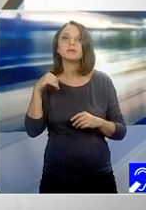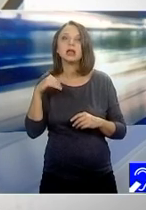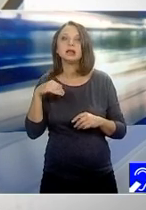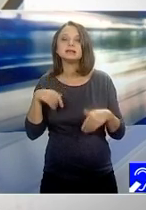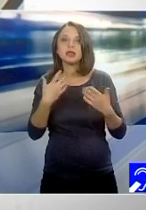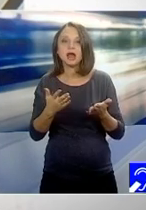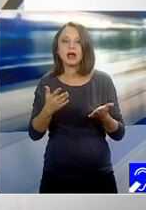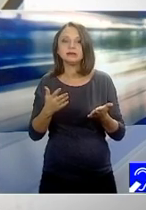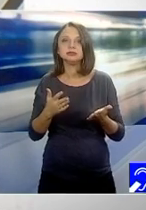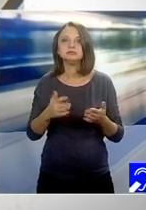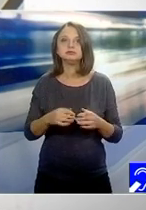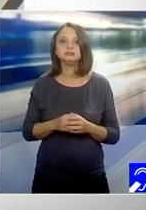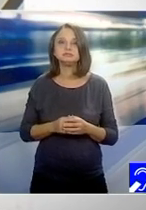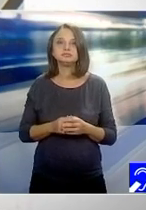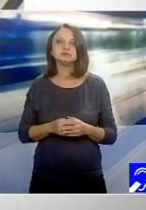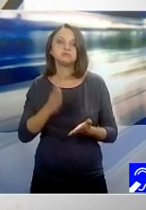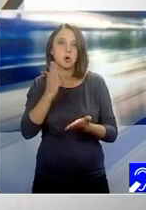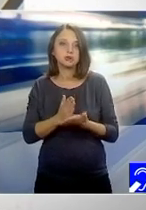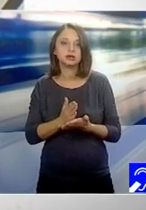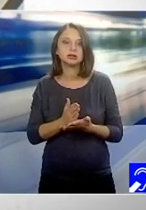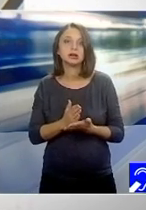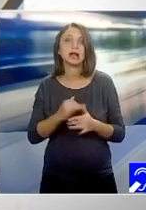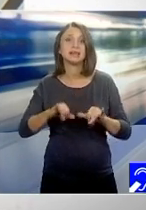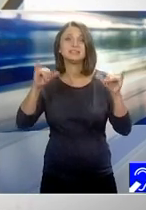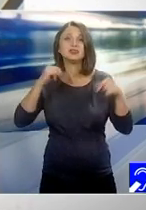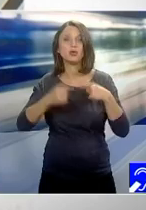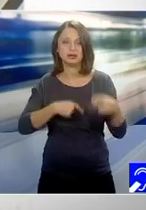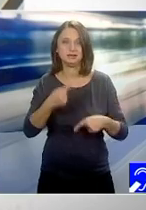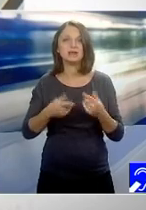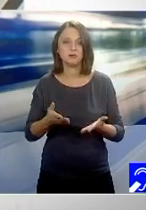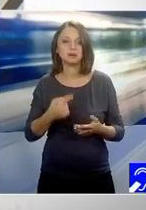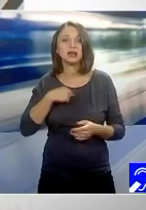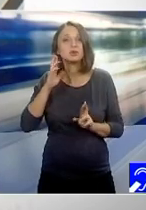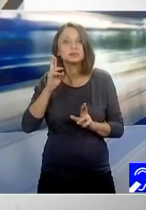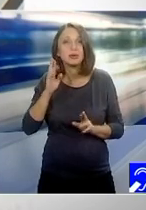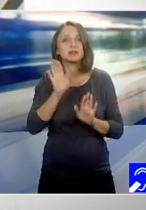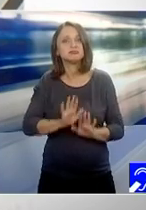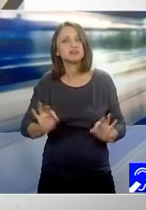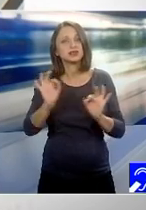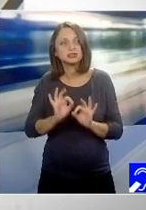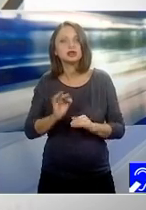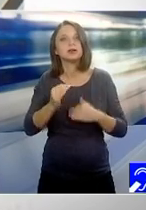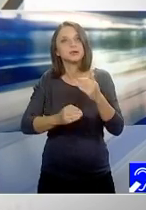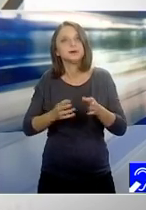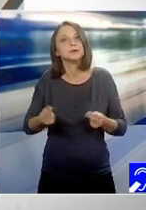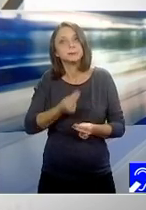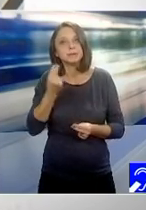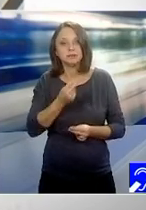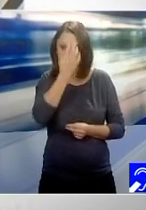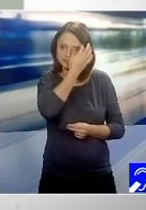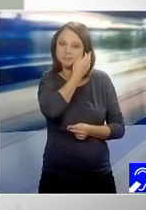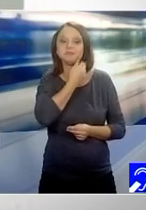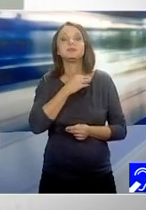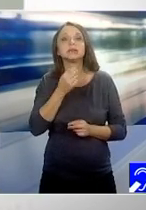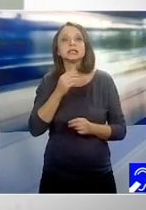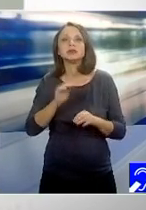finanțarea, se va dezvolta sistemul și eu sper că încet, încet lucrurile vor intra pe făgașul normal. Finanțarea pentru ce? Dacă îmi